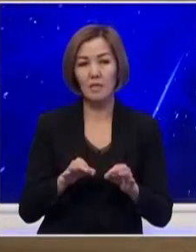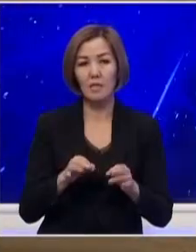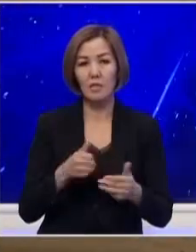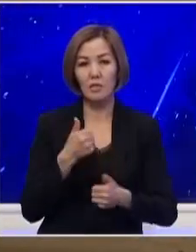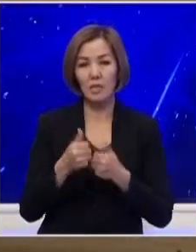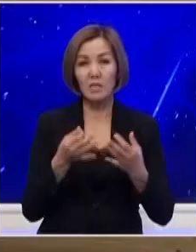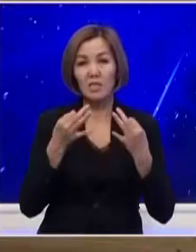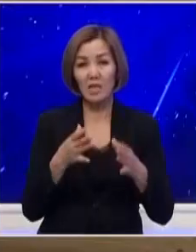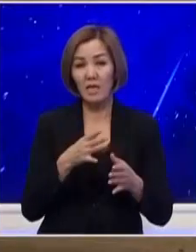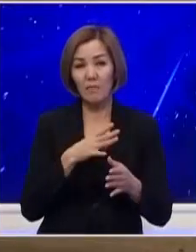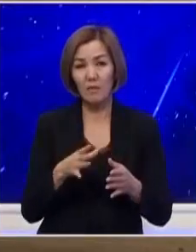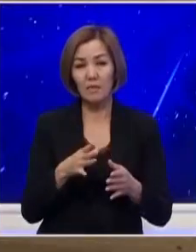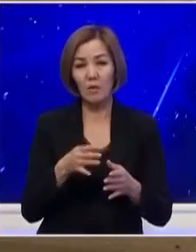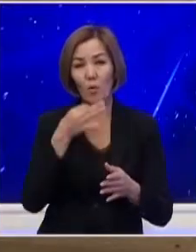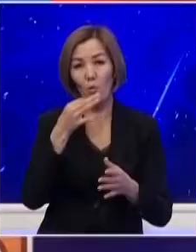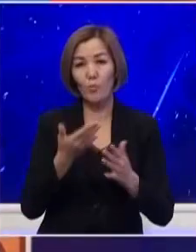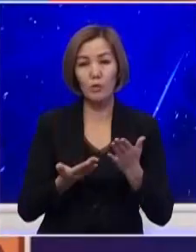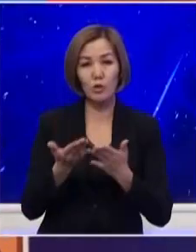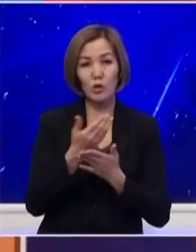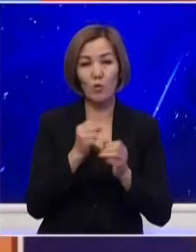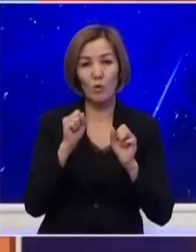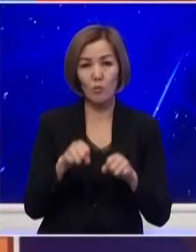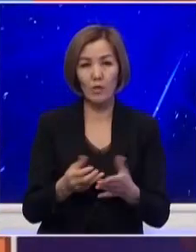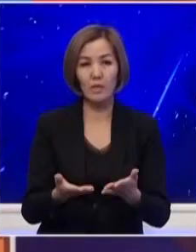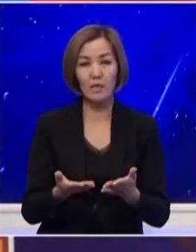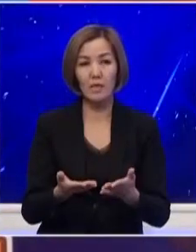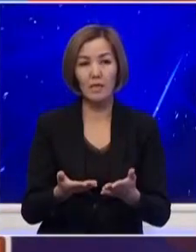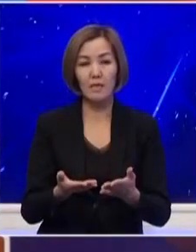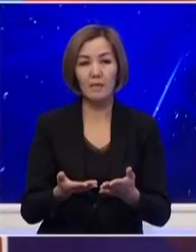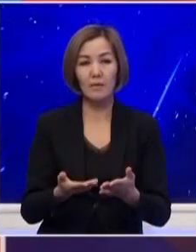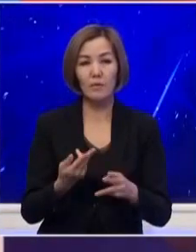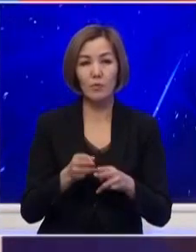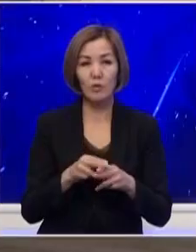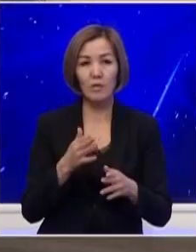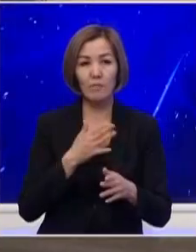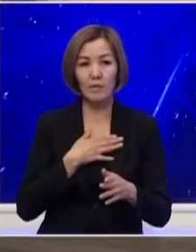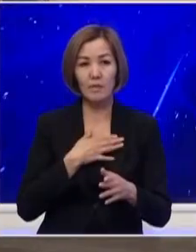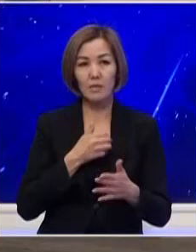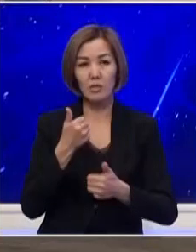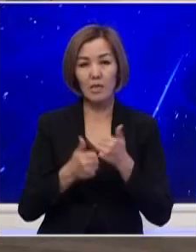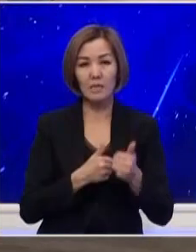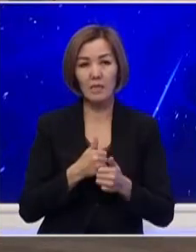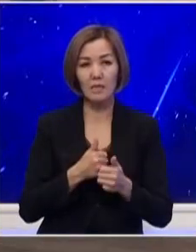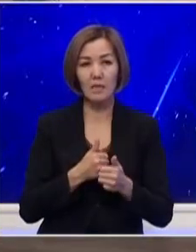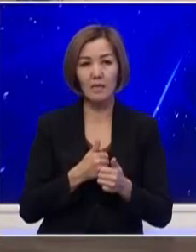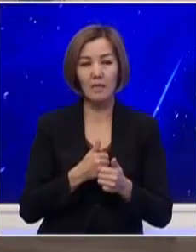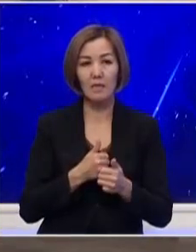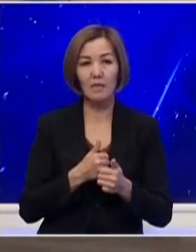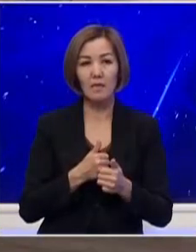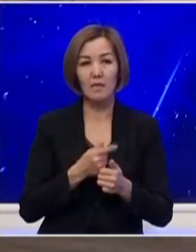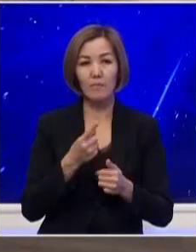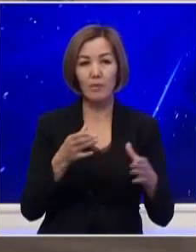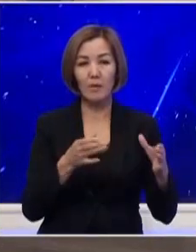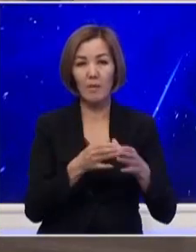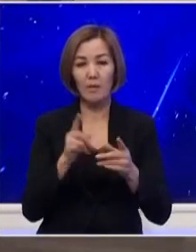жайғана жарыс емес, бұл жерден көп тәжірибе жинауға болады. Өйткені біз өзіміздің жарыстарда күніне бір ойын ғана ойнаймыз. А бұл